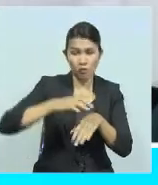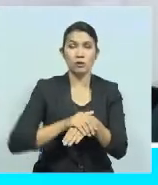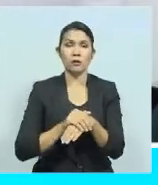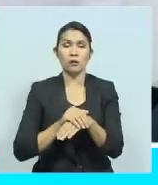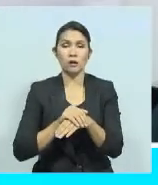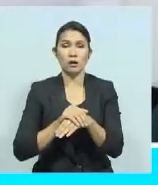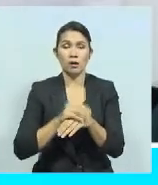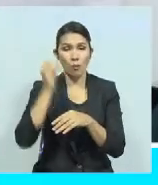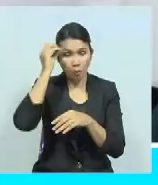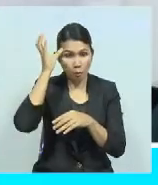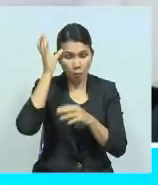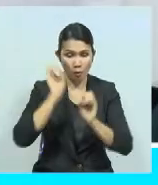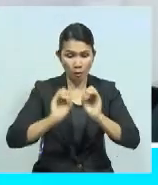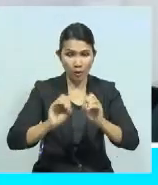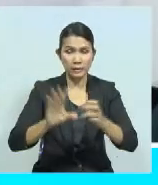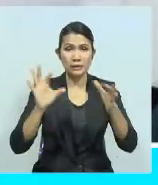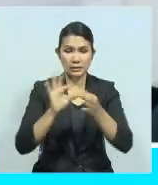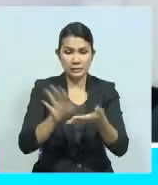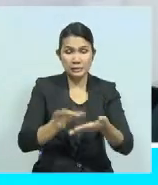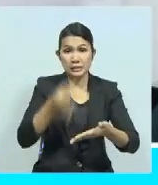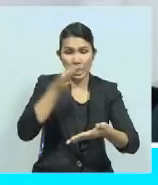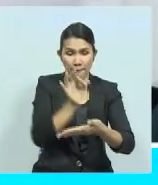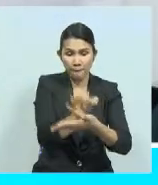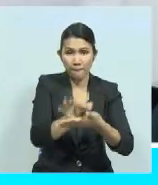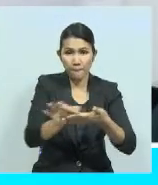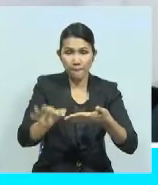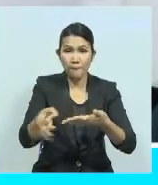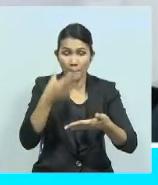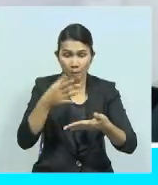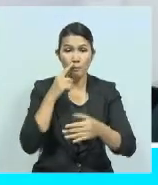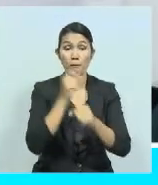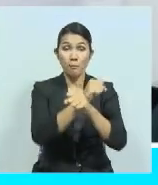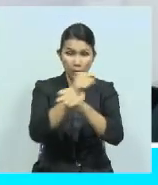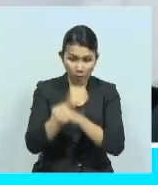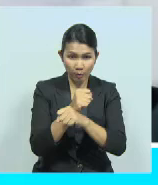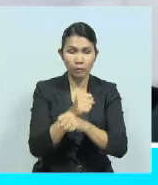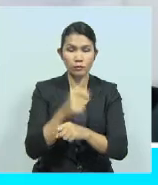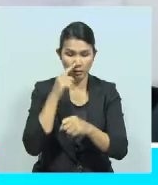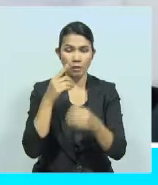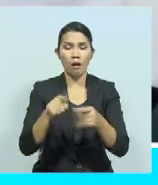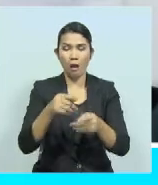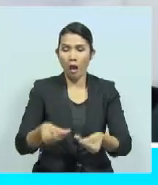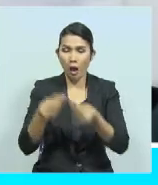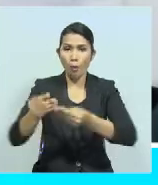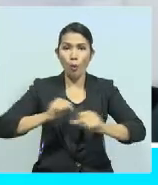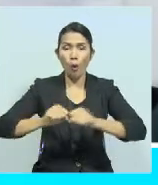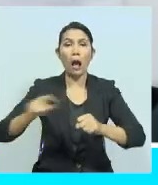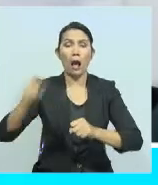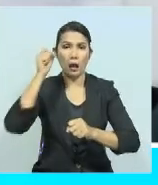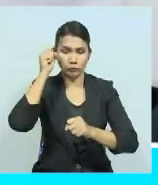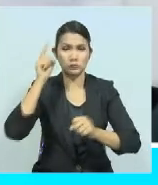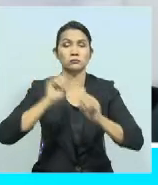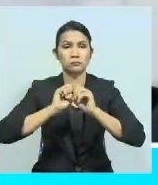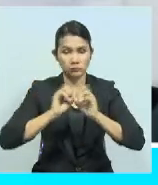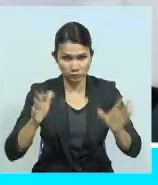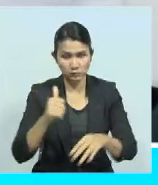องยาคุมการป้องกันนะคะแล้วก็ทำให้สิ่งเหล่านี้เข้าถึงวัยรุ่นได้มาก